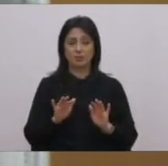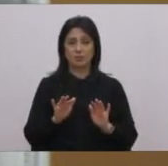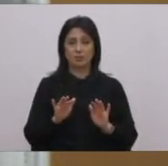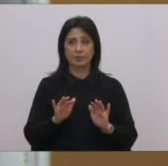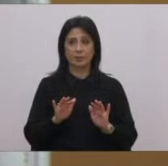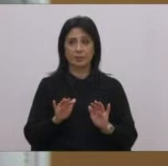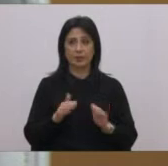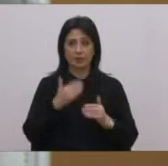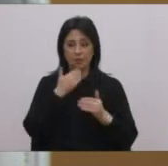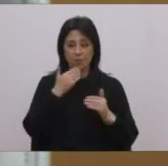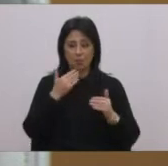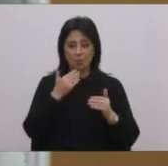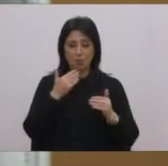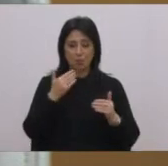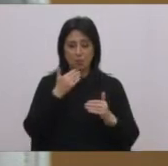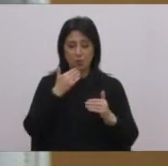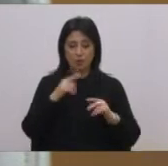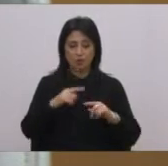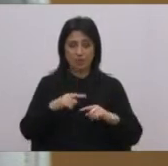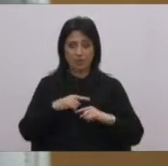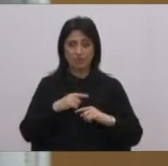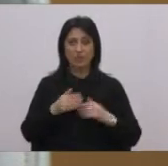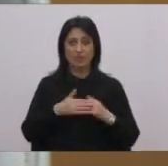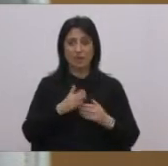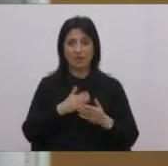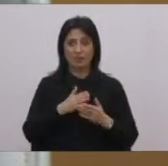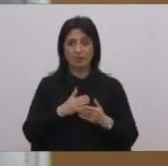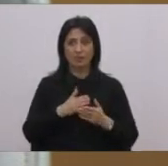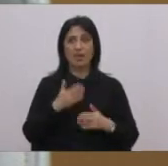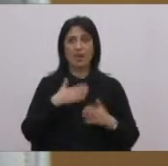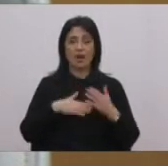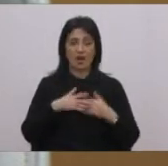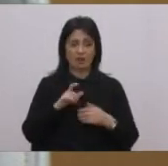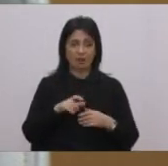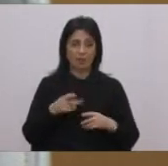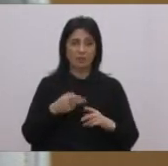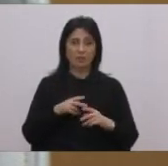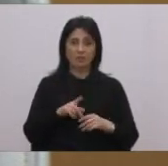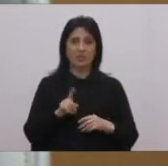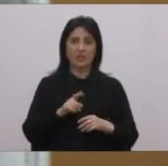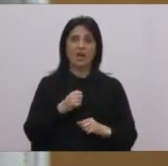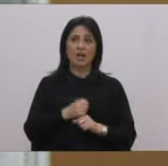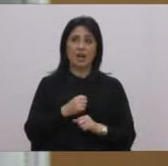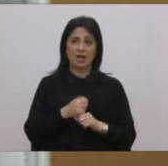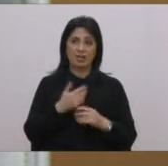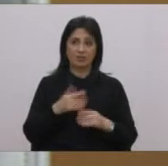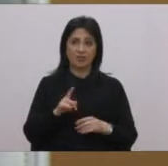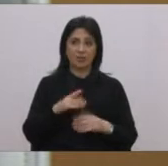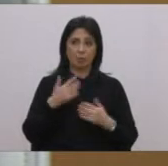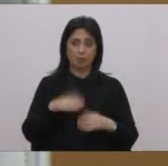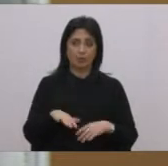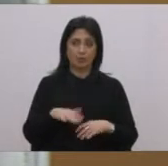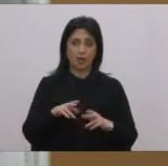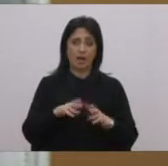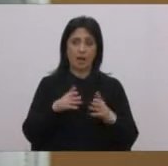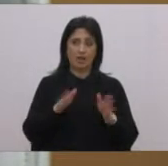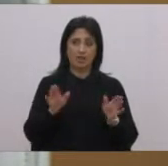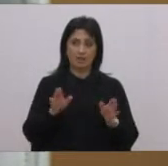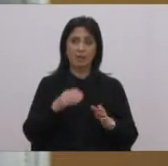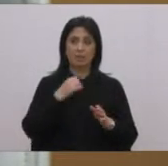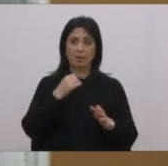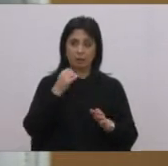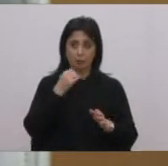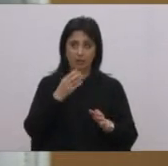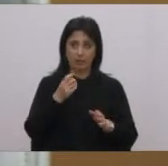ბოლო დასკვნით ეტაპზეა და გახარებულია ხალხი იმისათვის, რაც გაკეთა და რაც უკვე გახსნილია. Და